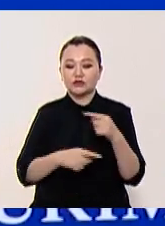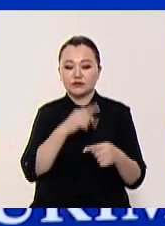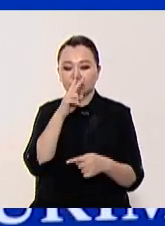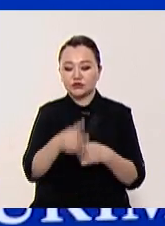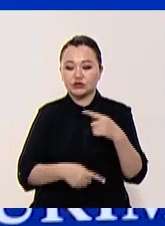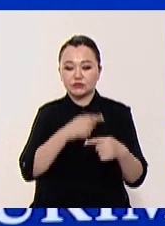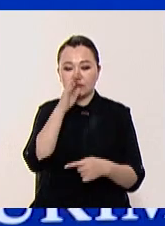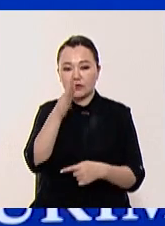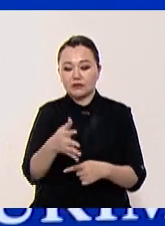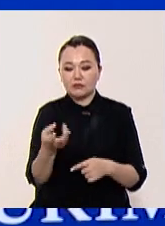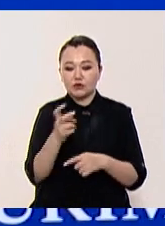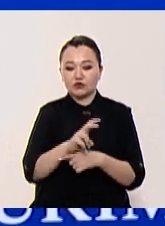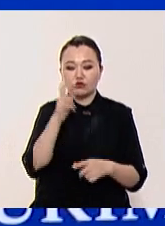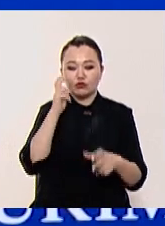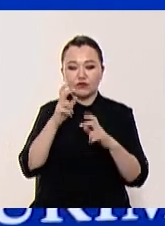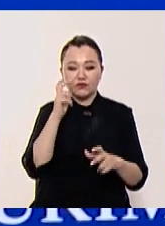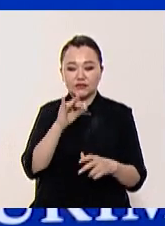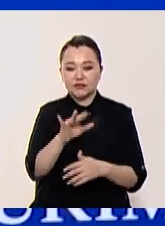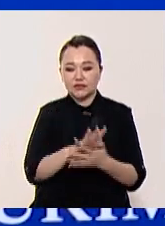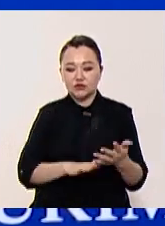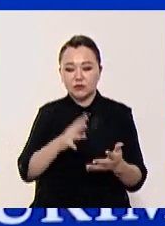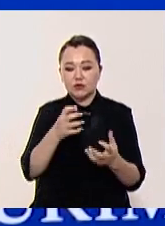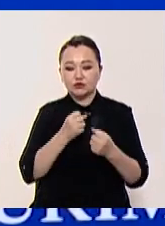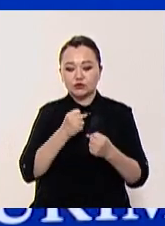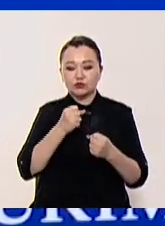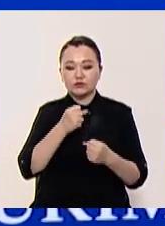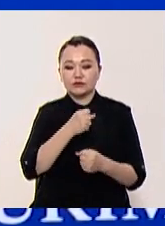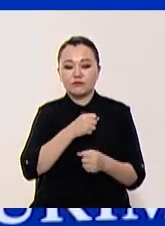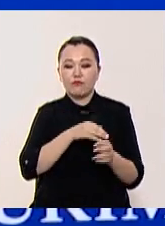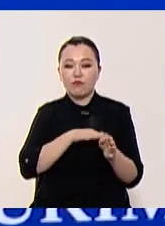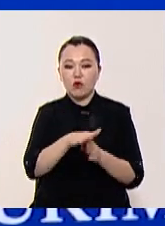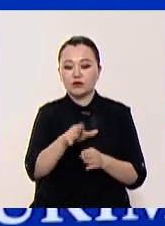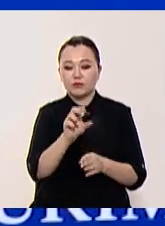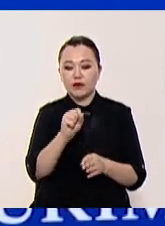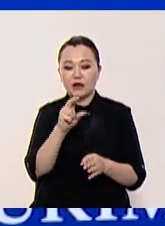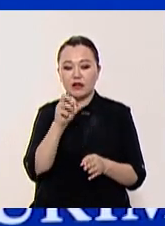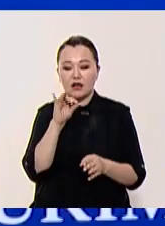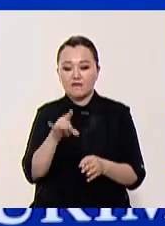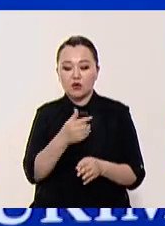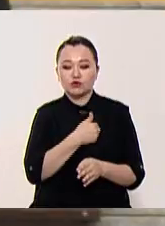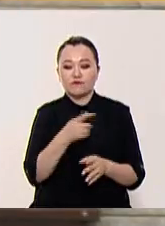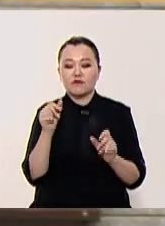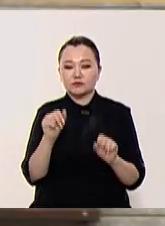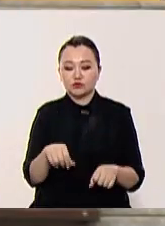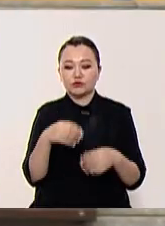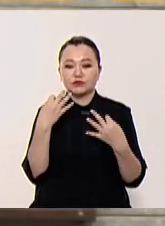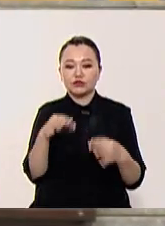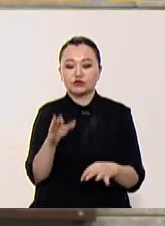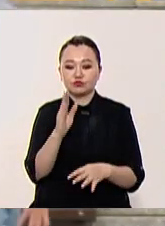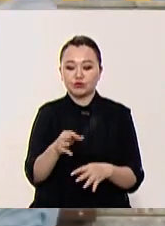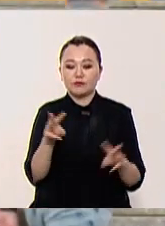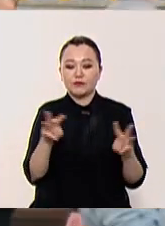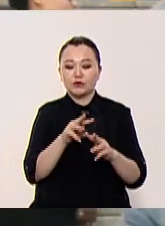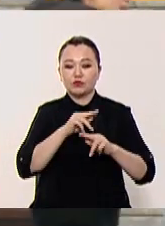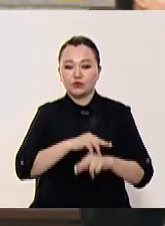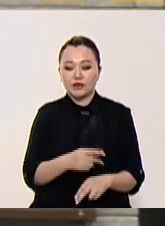через 5 лет, прийти в университет и дальше получить уже степень полного бакалавра, у него такая возможность будет. По данным Минтруда, одним